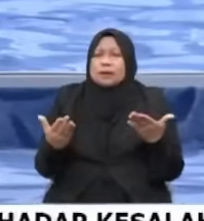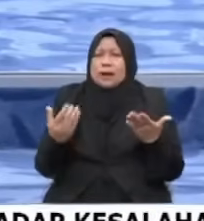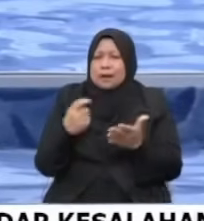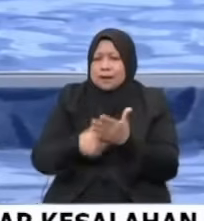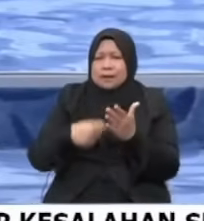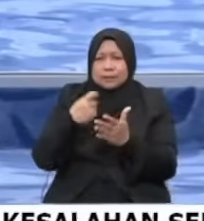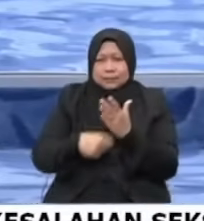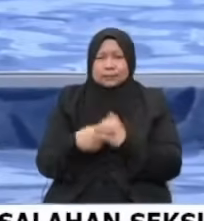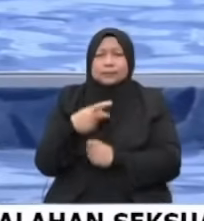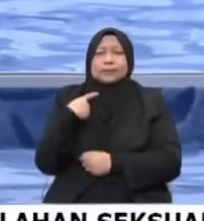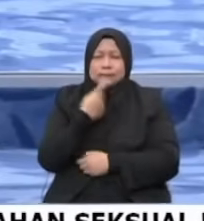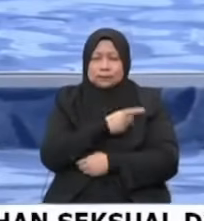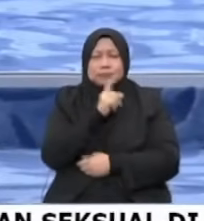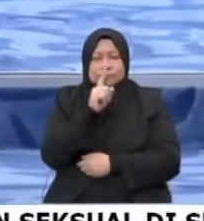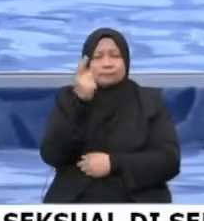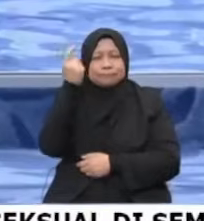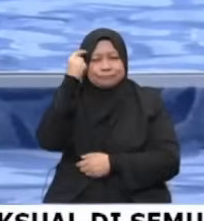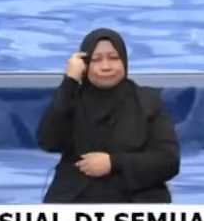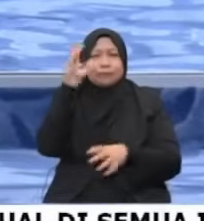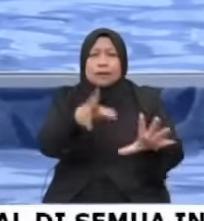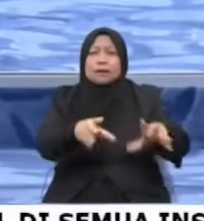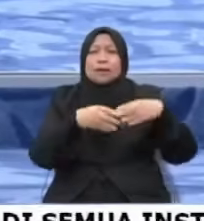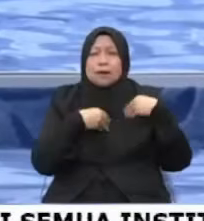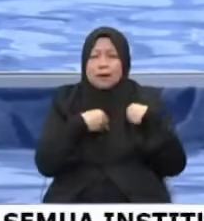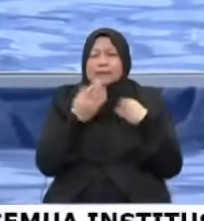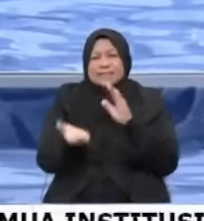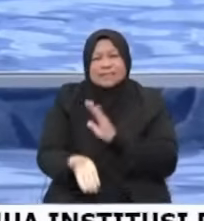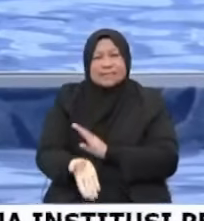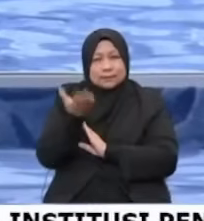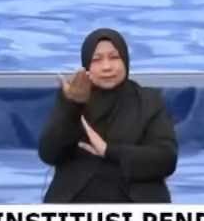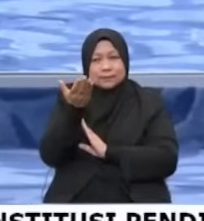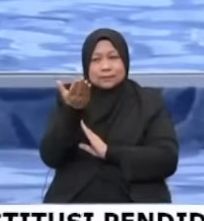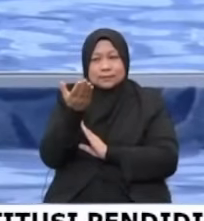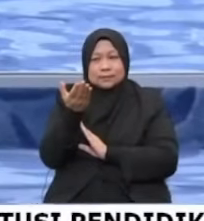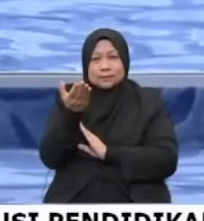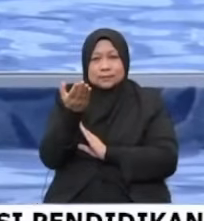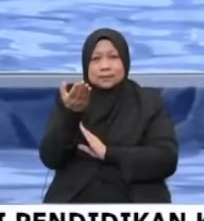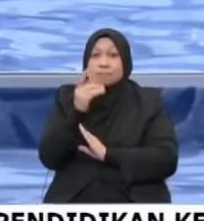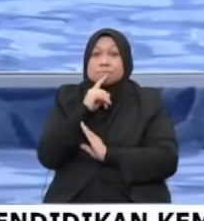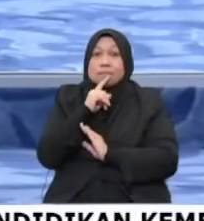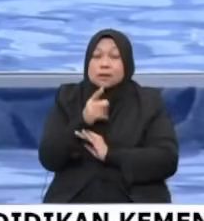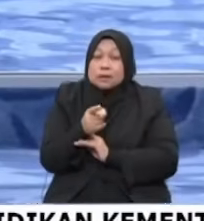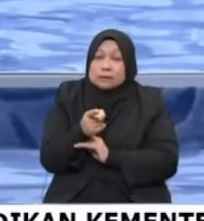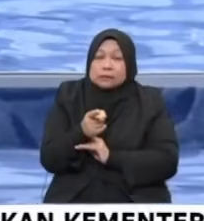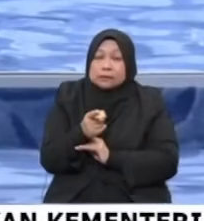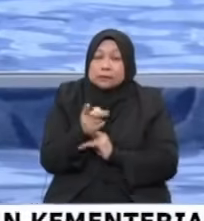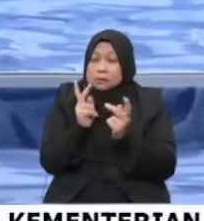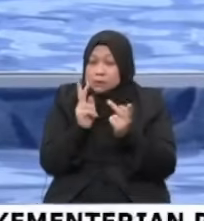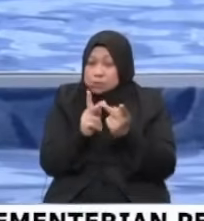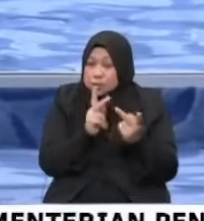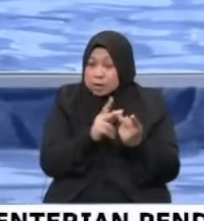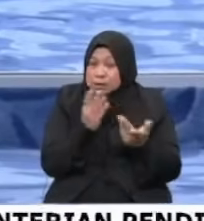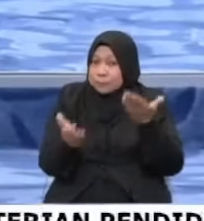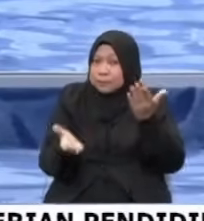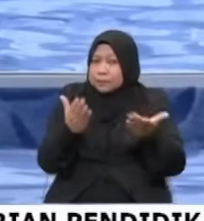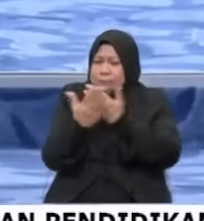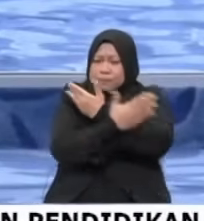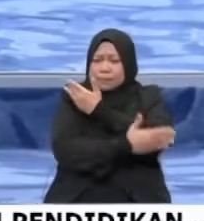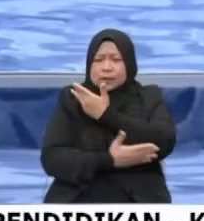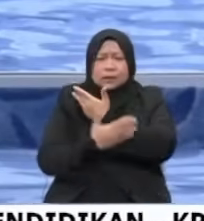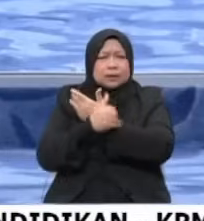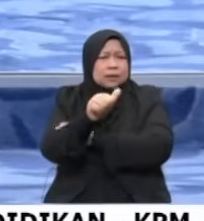harga kita juga akui bahawa ada sedikit kenaikan tetapi relatif atau ketimbang negeri